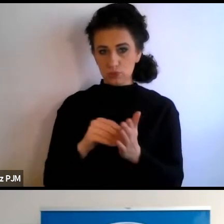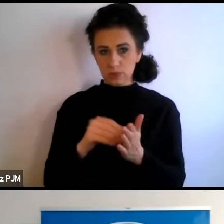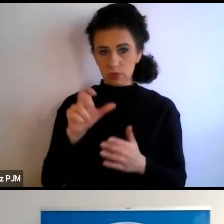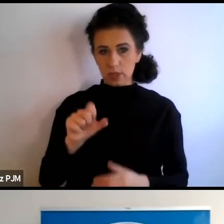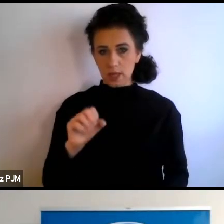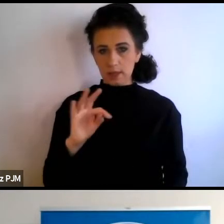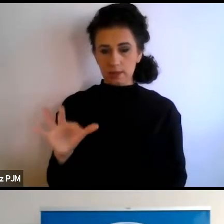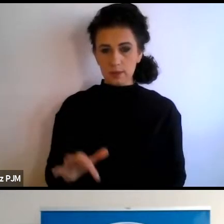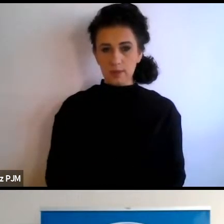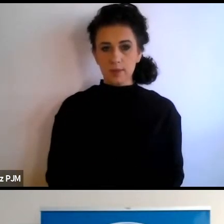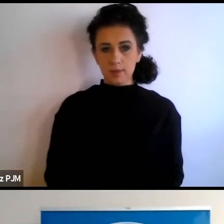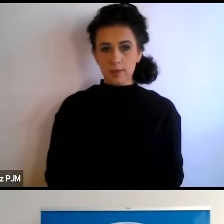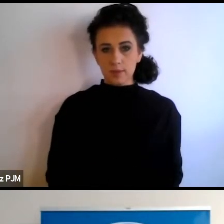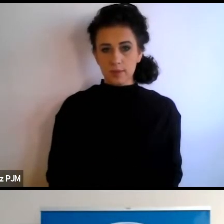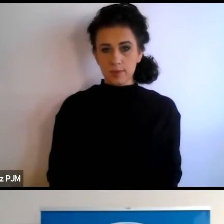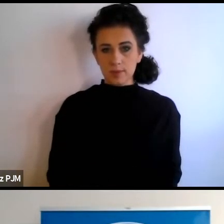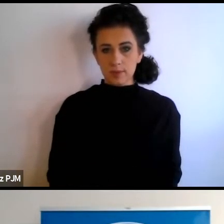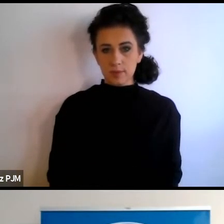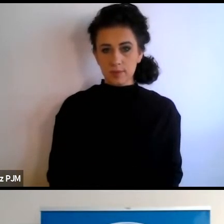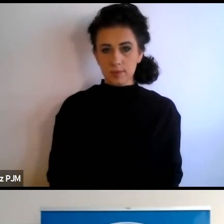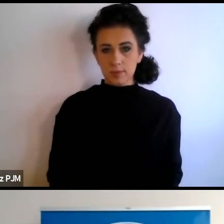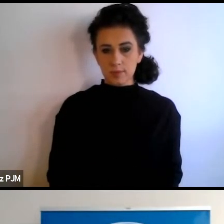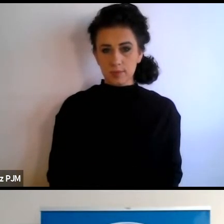pojawiają się głosy.